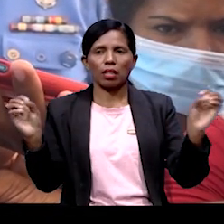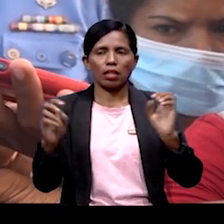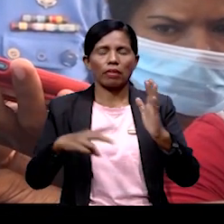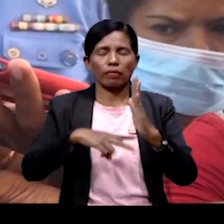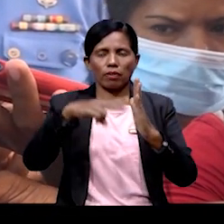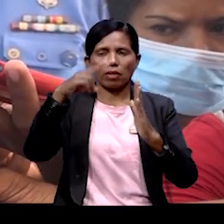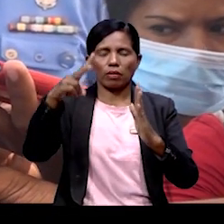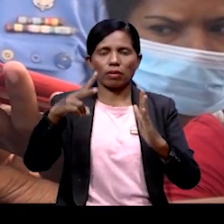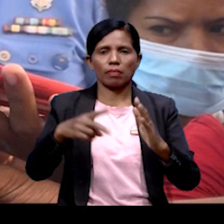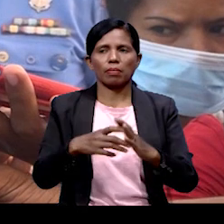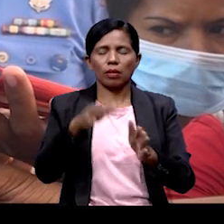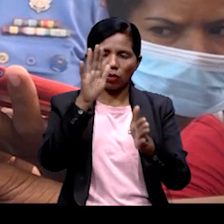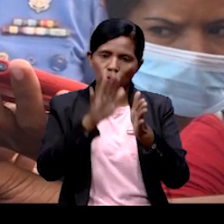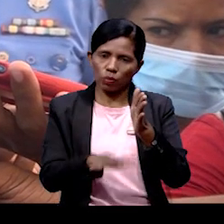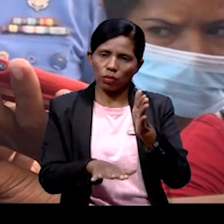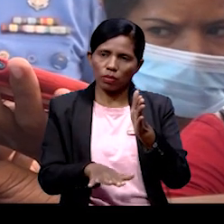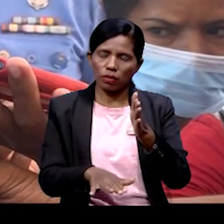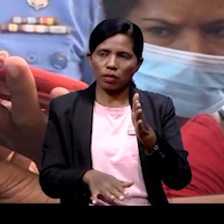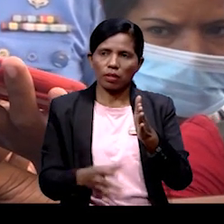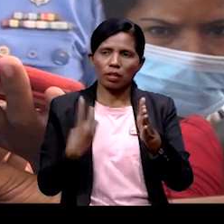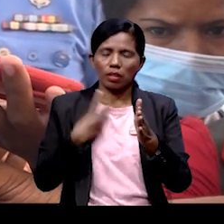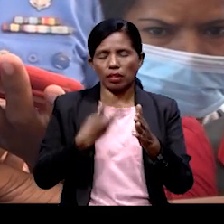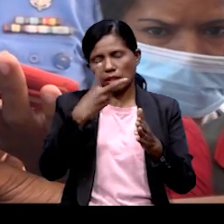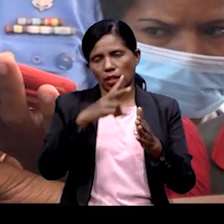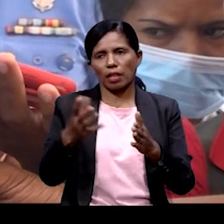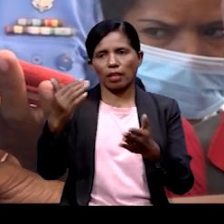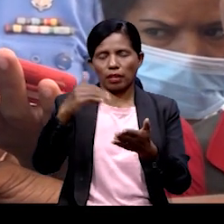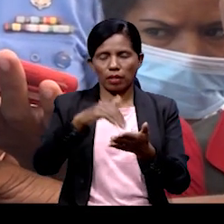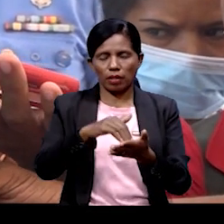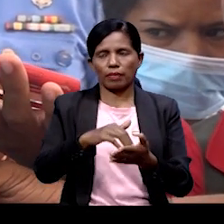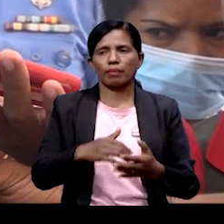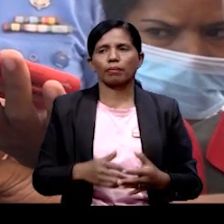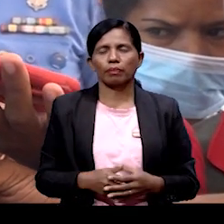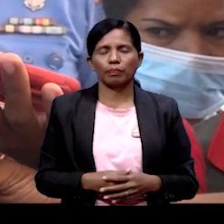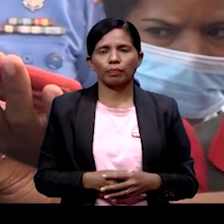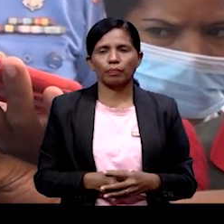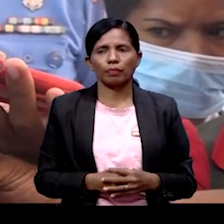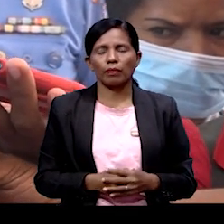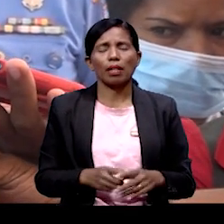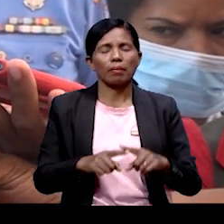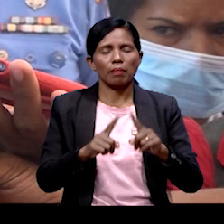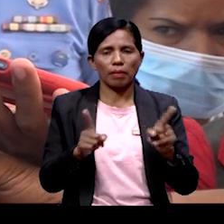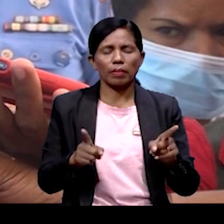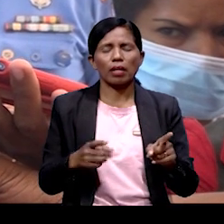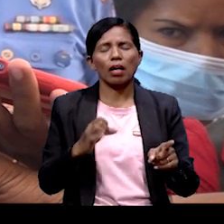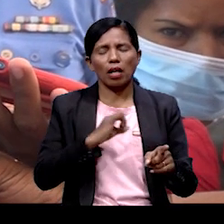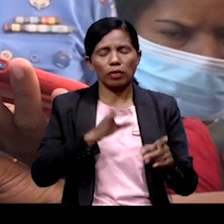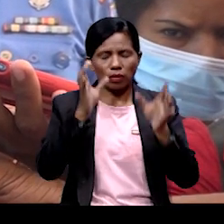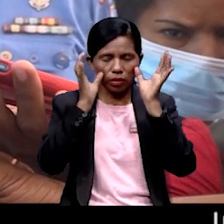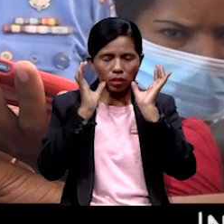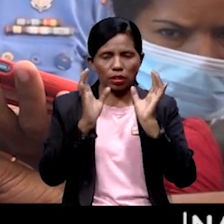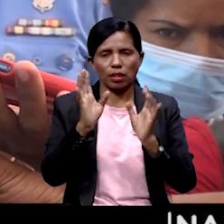mah minimum nabe iya, ne kesehatan lah paling awal dia. Iya tuh. Nah ini tristi tambah si